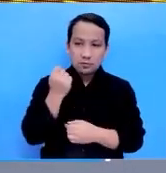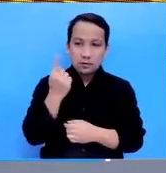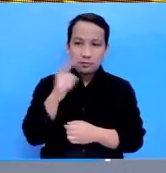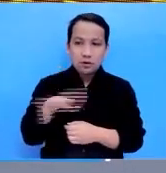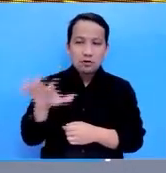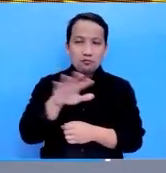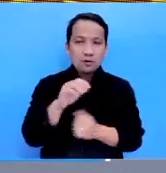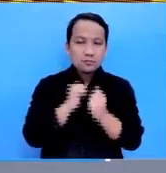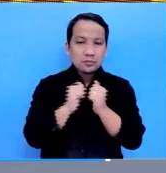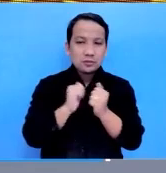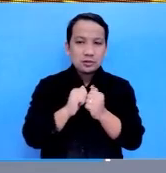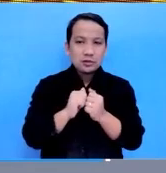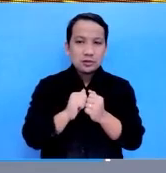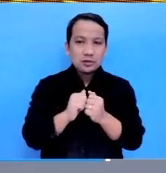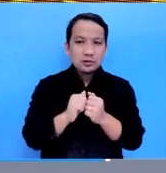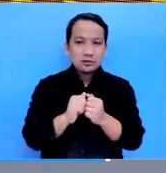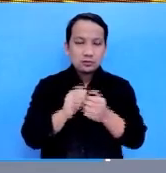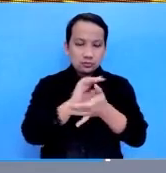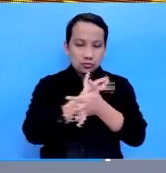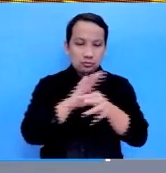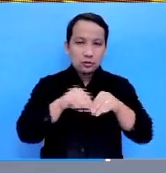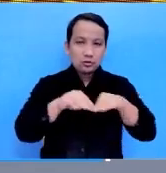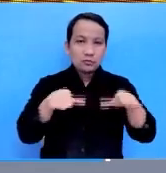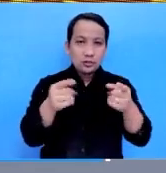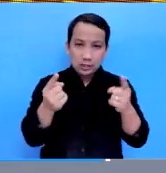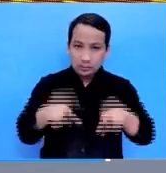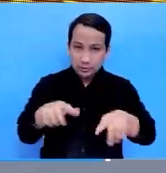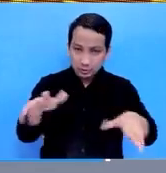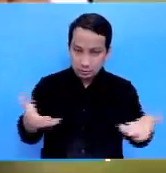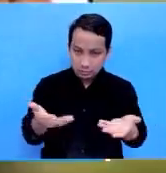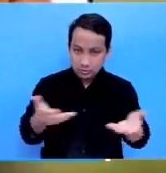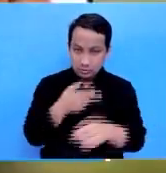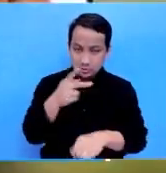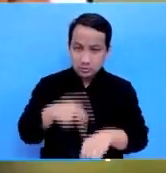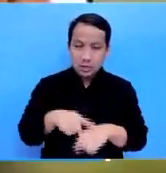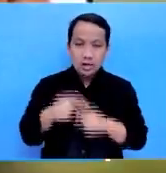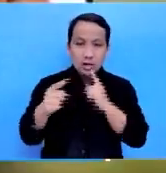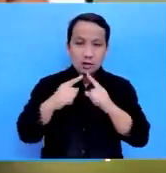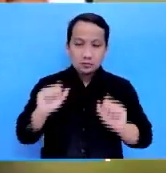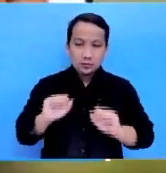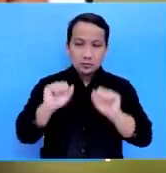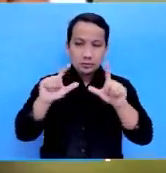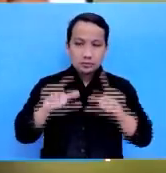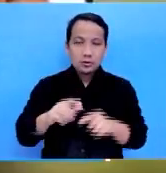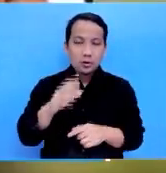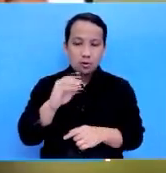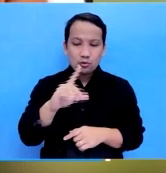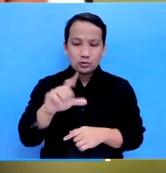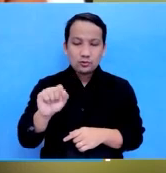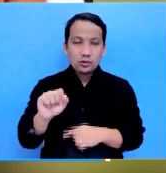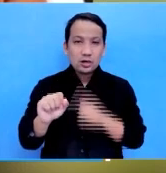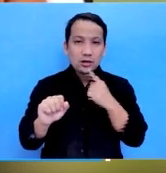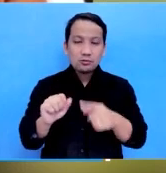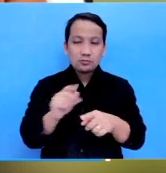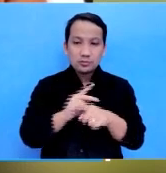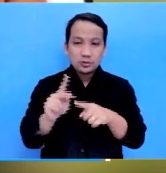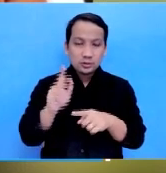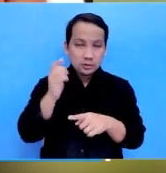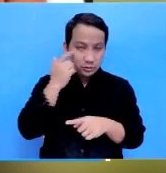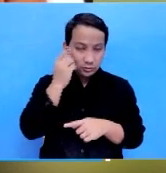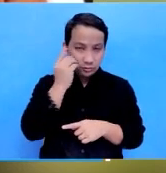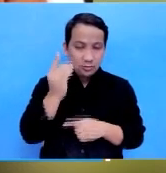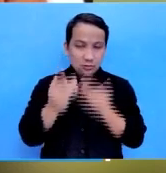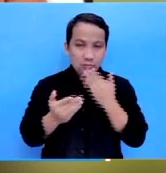ibig sabihin nito at ang COVID situation ngayon sa bansa, makakausap natin live si OCTA Research Fellow Professor Guido David. Magandang